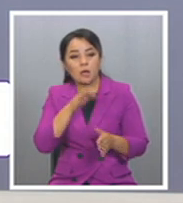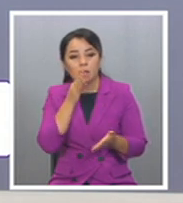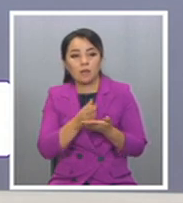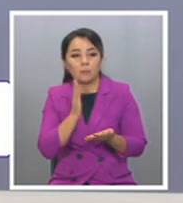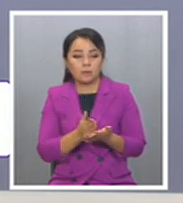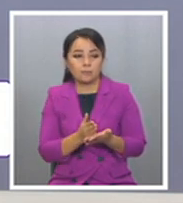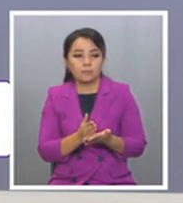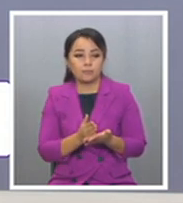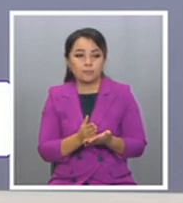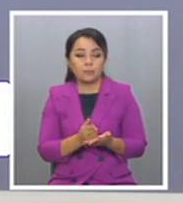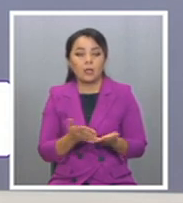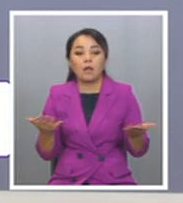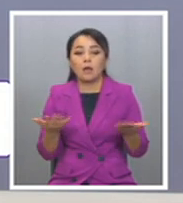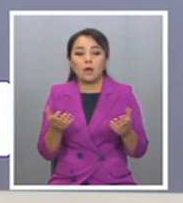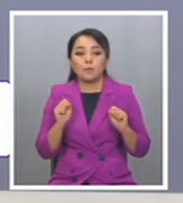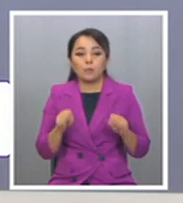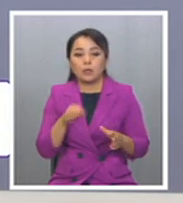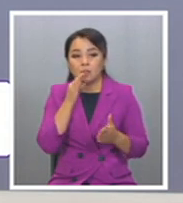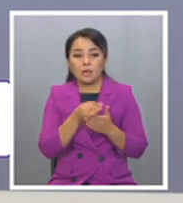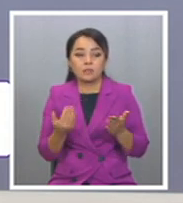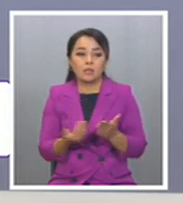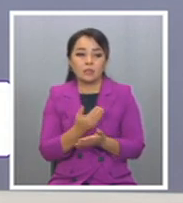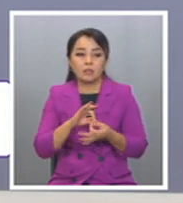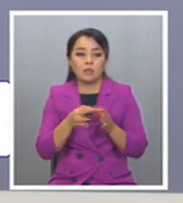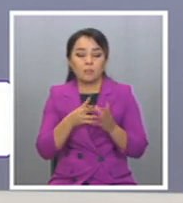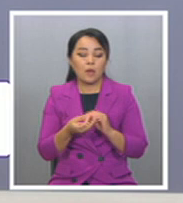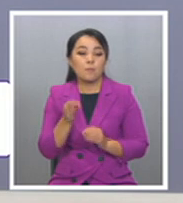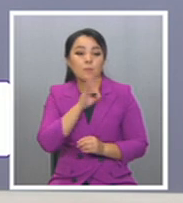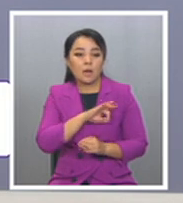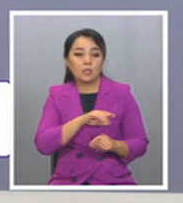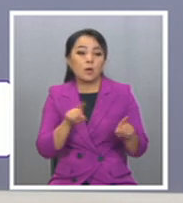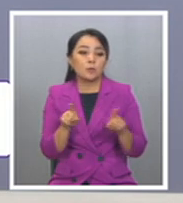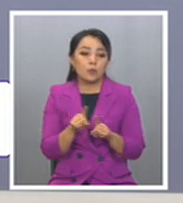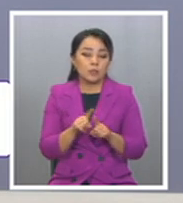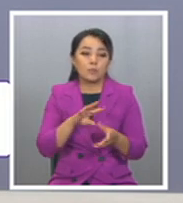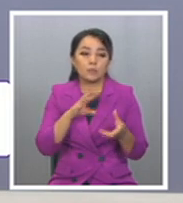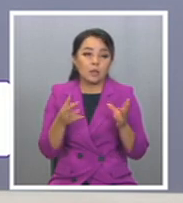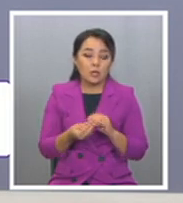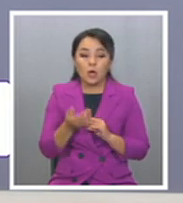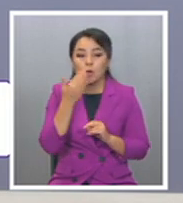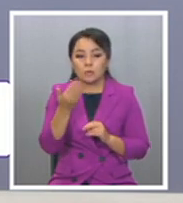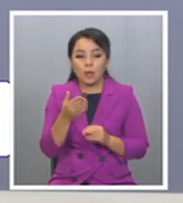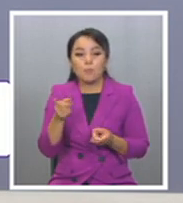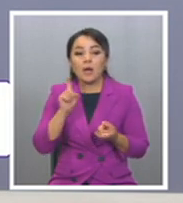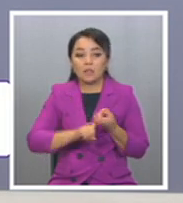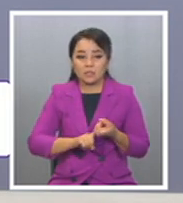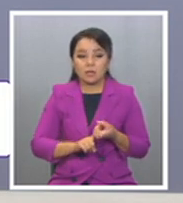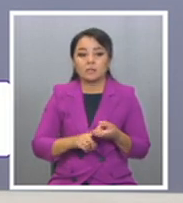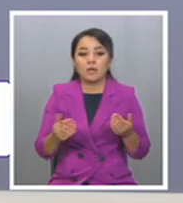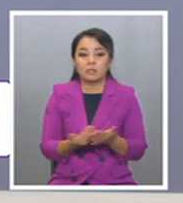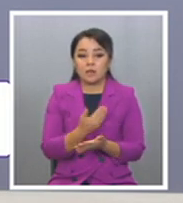Қандай да бір дерек көздерін пайдаланған болсаңыздар да, ұлтымызға байланысты